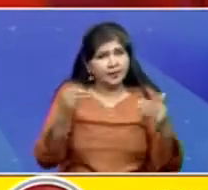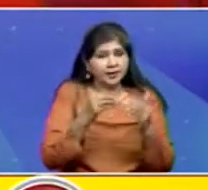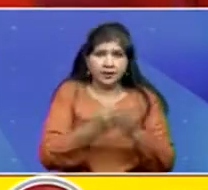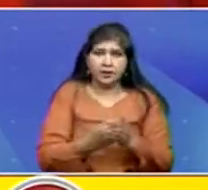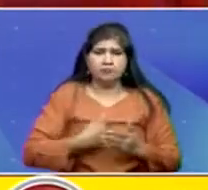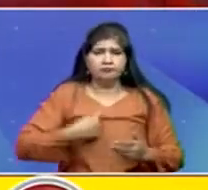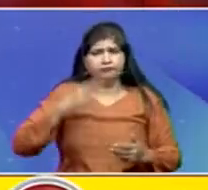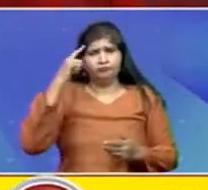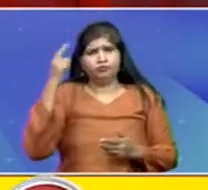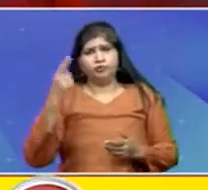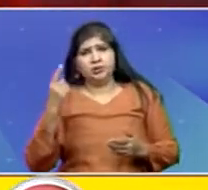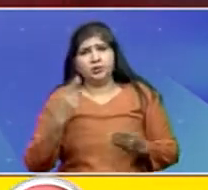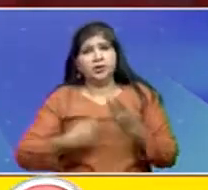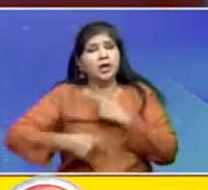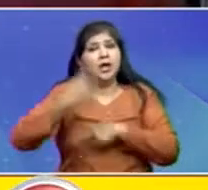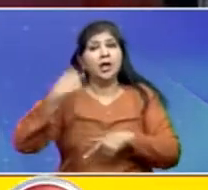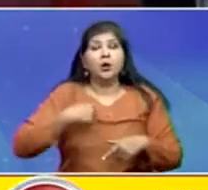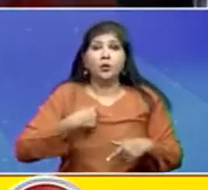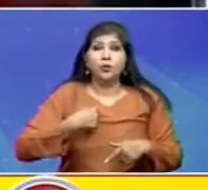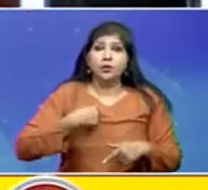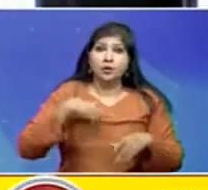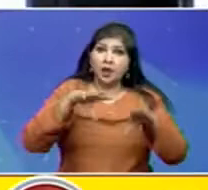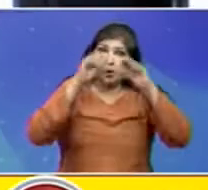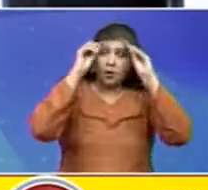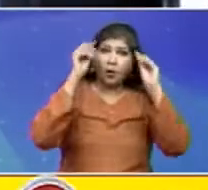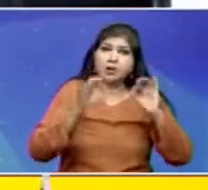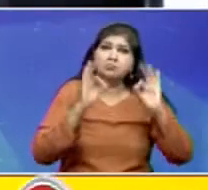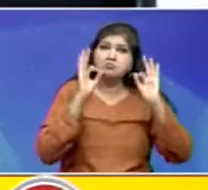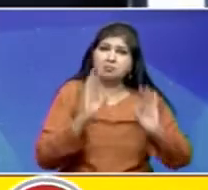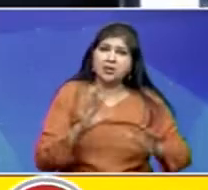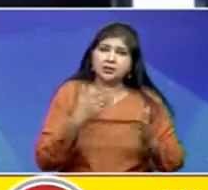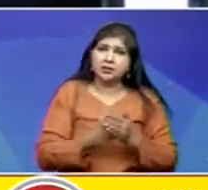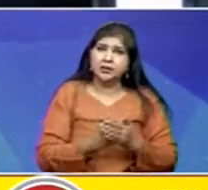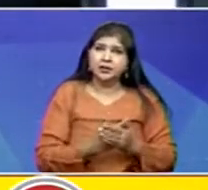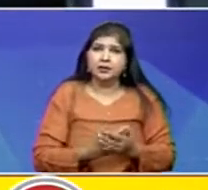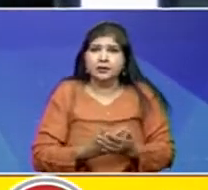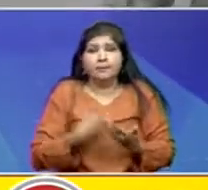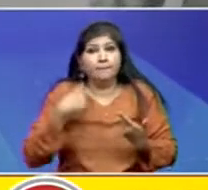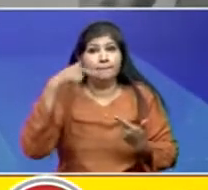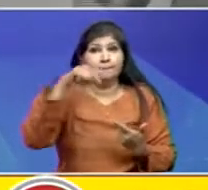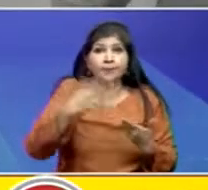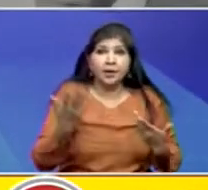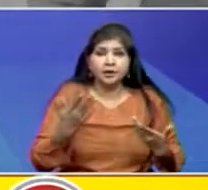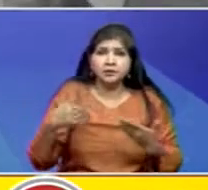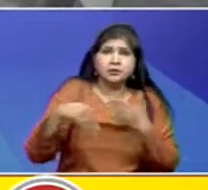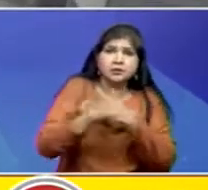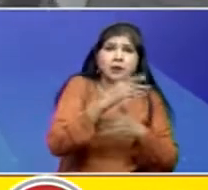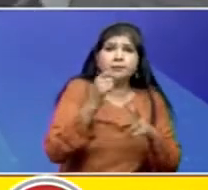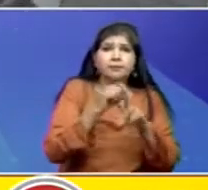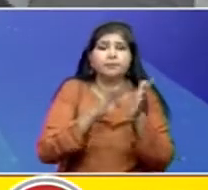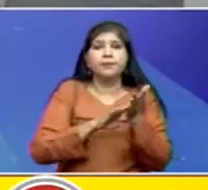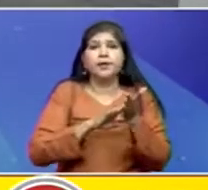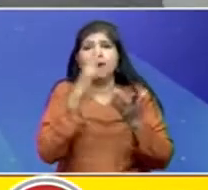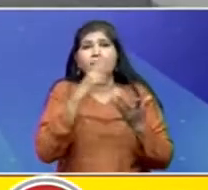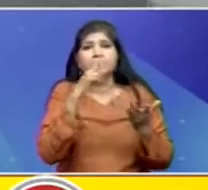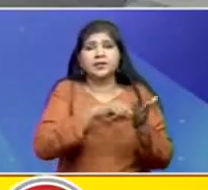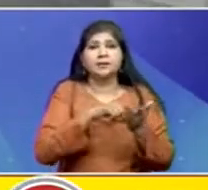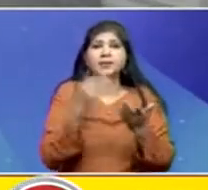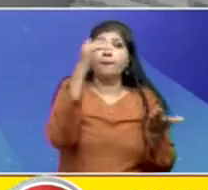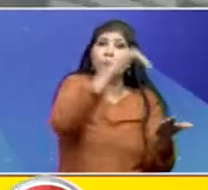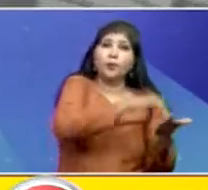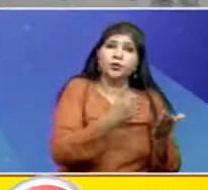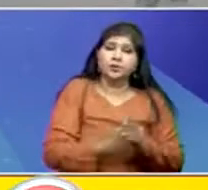उन्हें लगता था कि उनकी जनल नौलेज काफी अच्छी होगी लेकिन जब वे पीएम संगरहाले गए